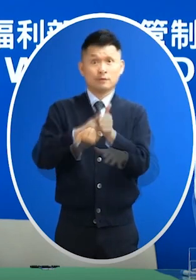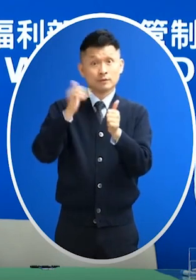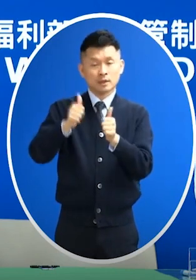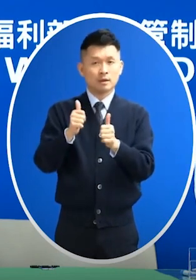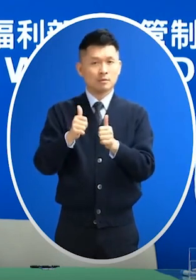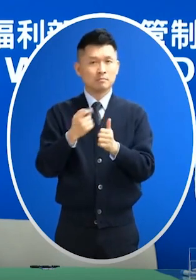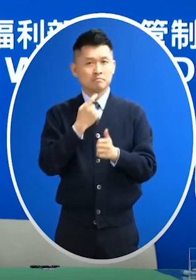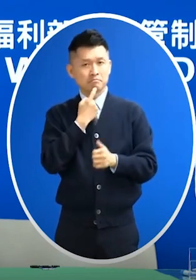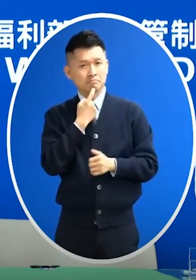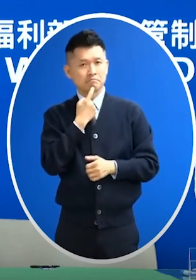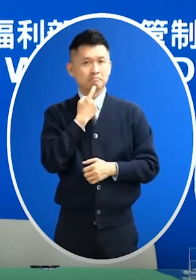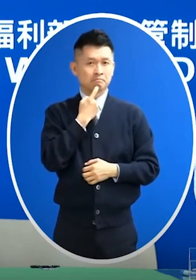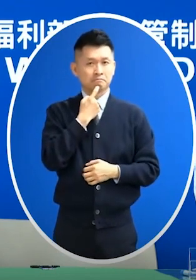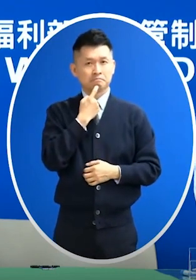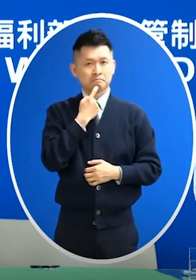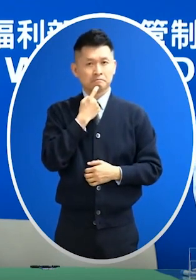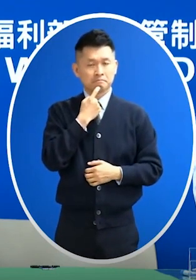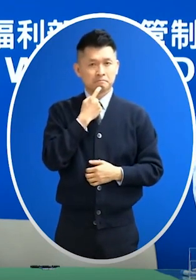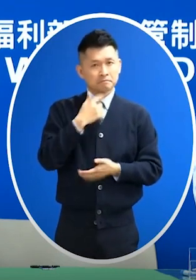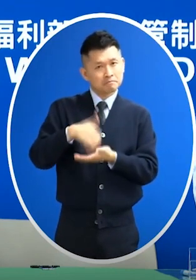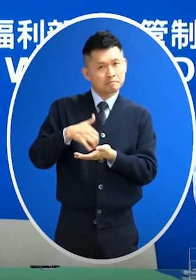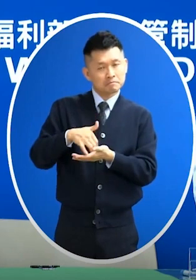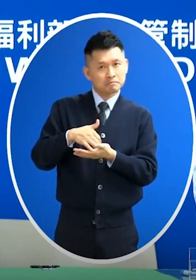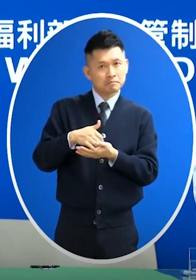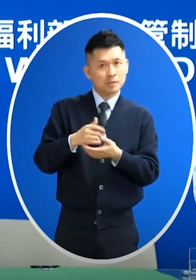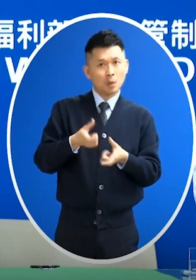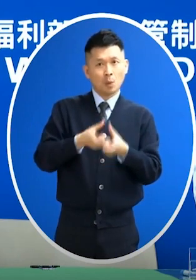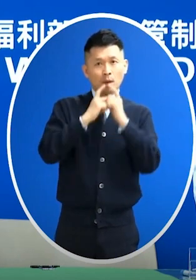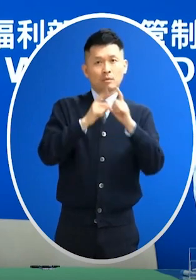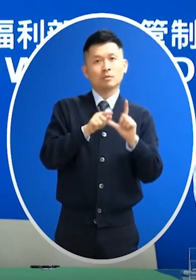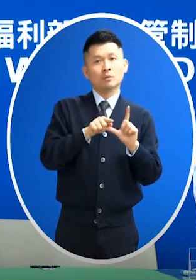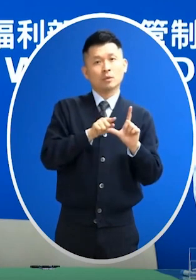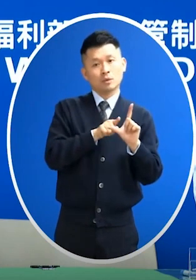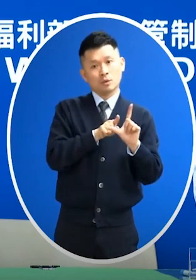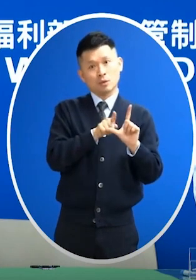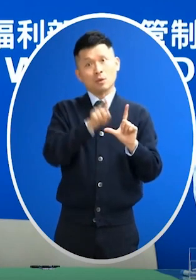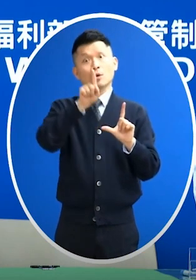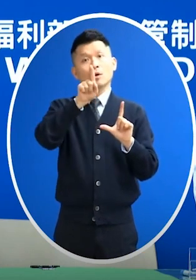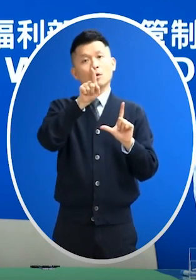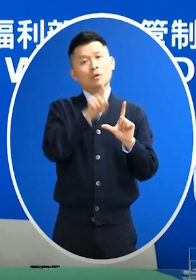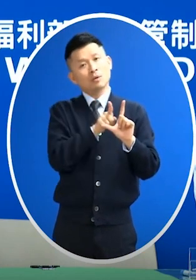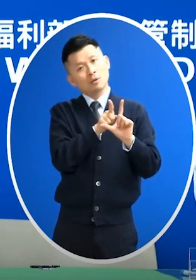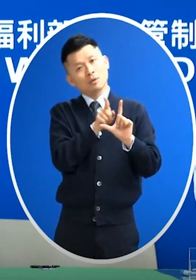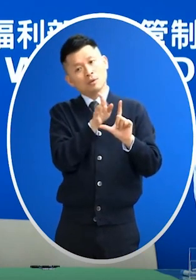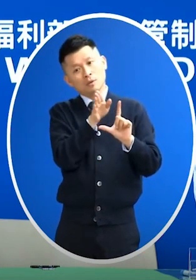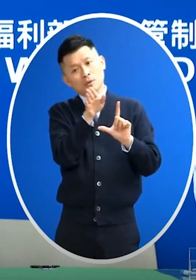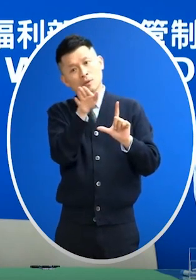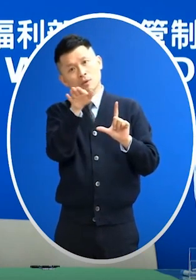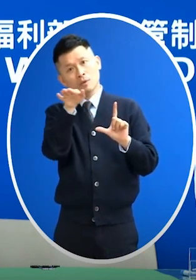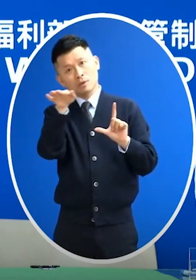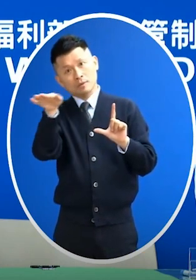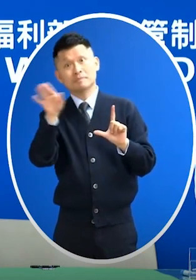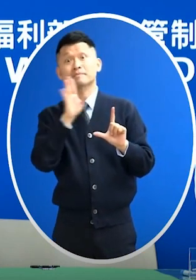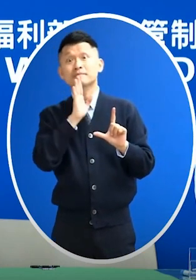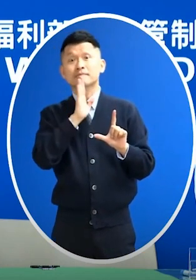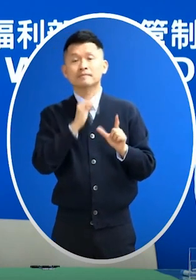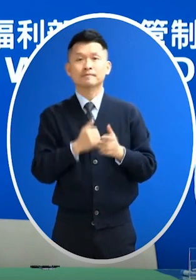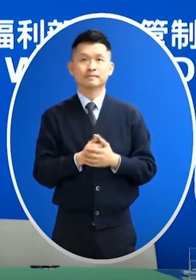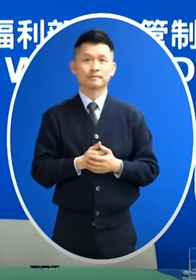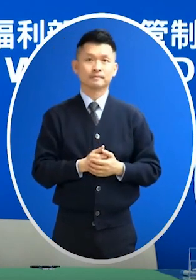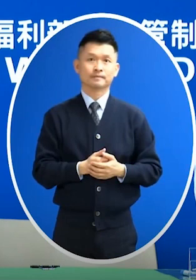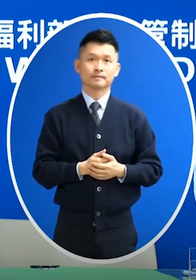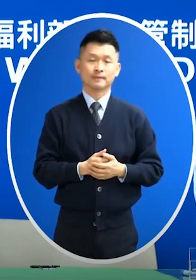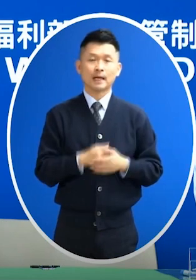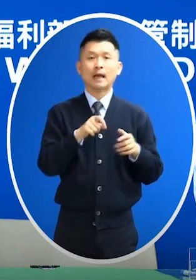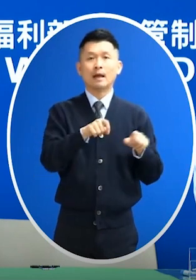当中。那我们看到这个它的反弹的幅度渐渐在缩小当中，看起来是这个递延通报的一些效